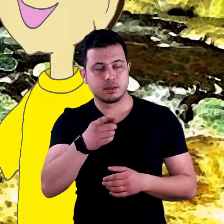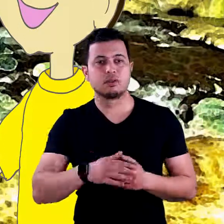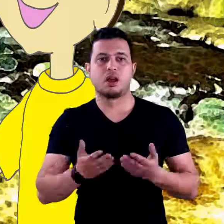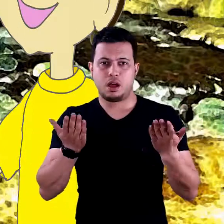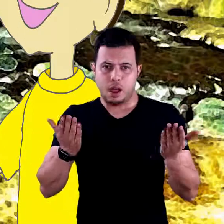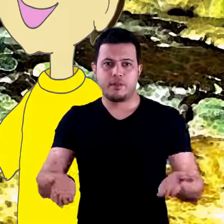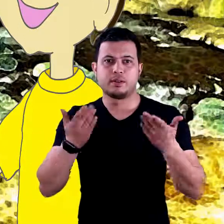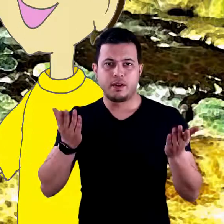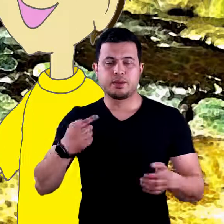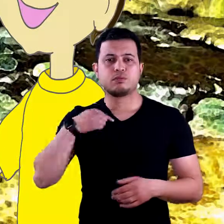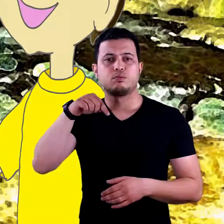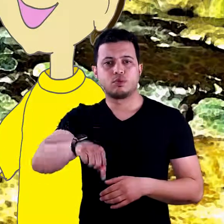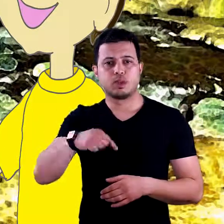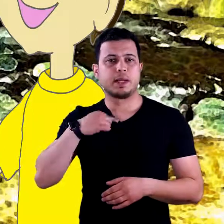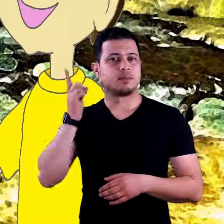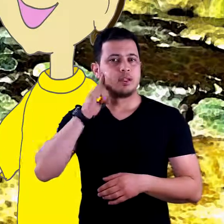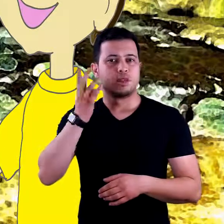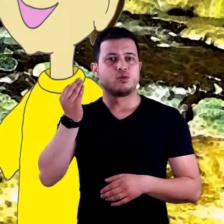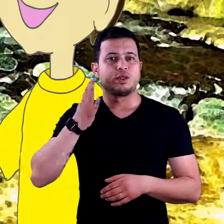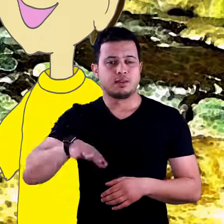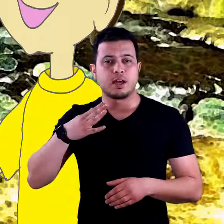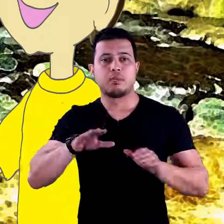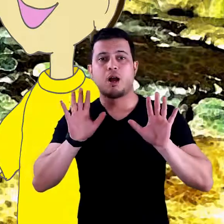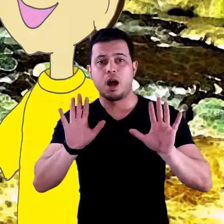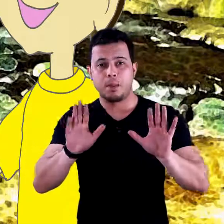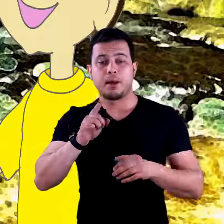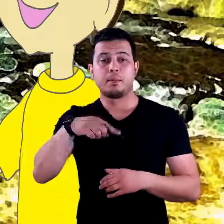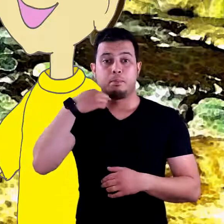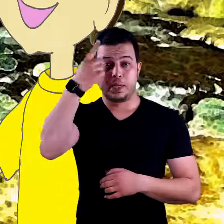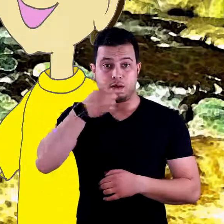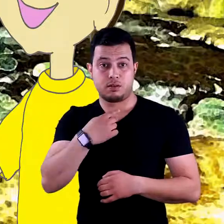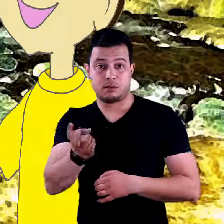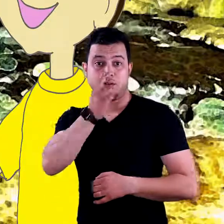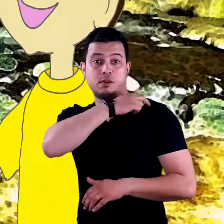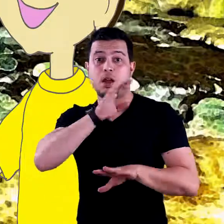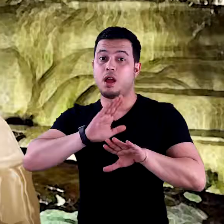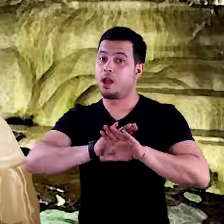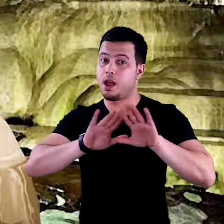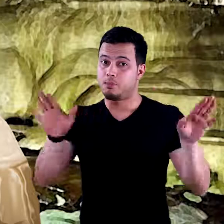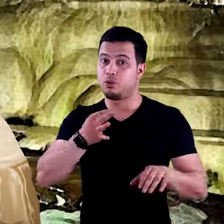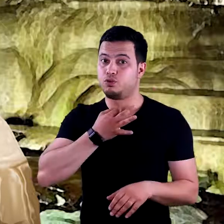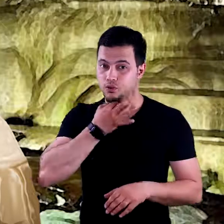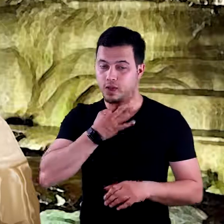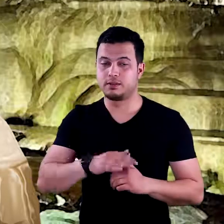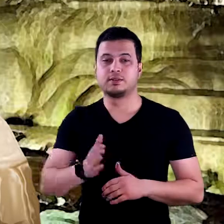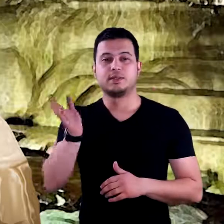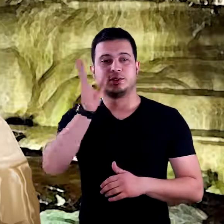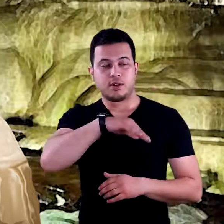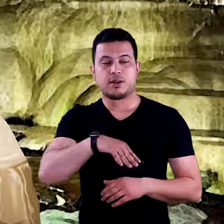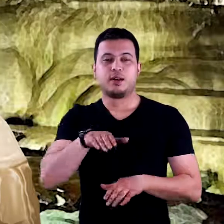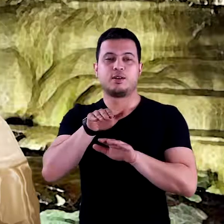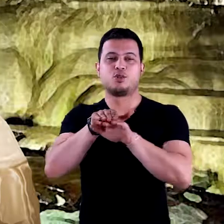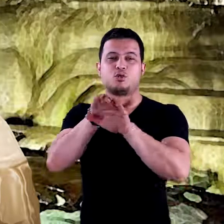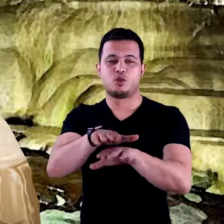küçük kırbağacık. Dinlemeyi çok isteriz. Ancak bir daha sakın üzerime zıplama olur mu? Küçük kurbağa